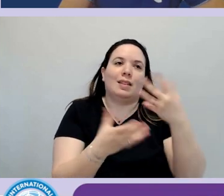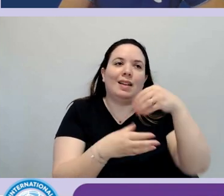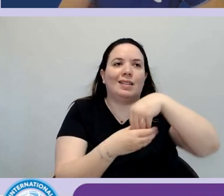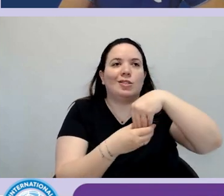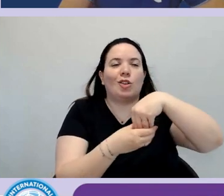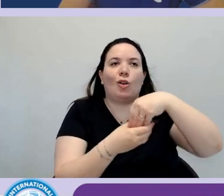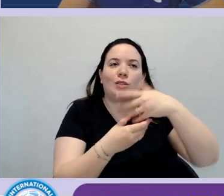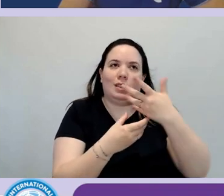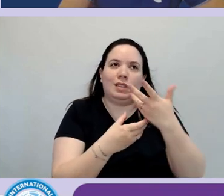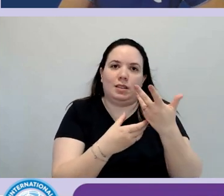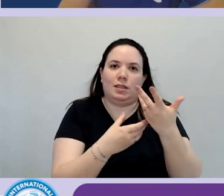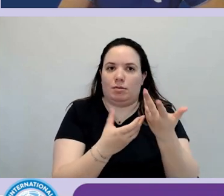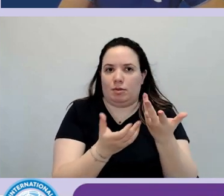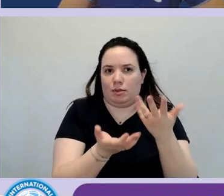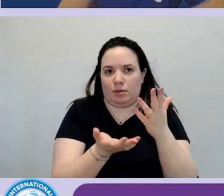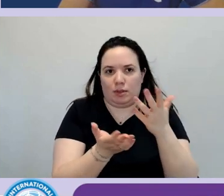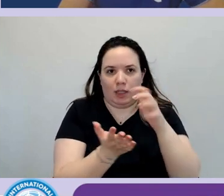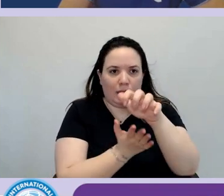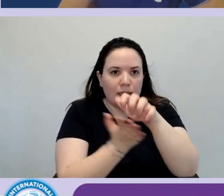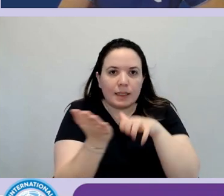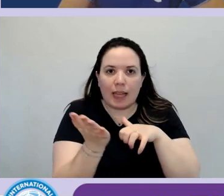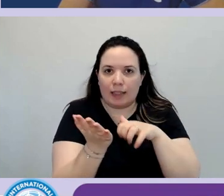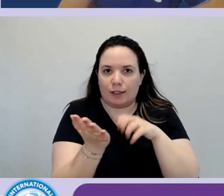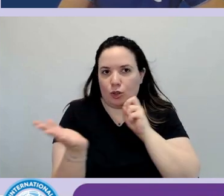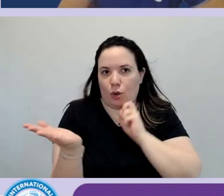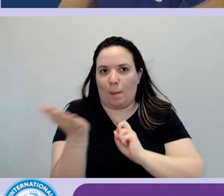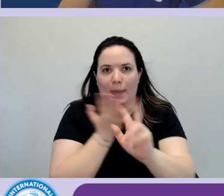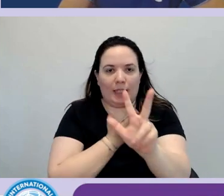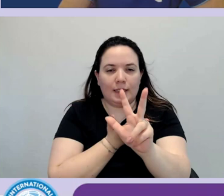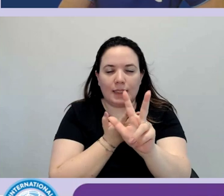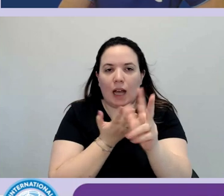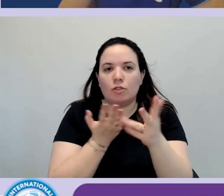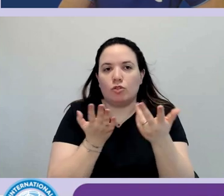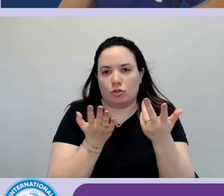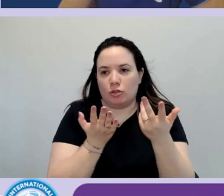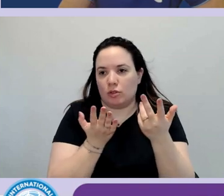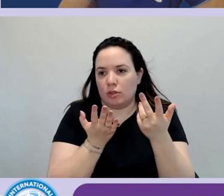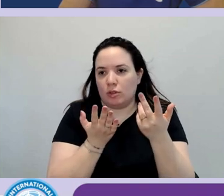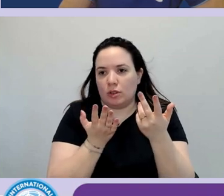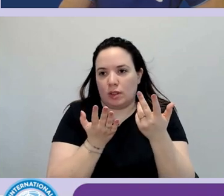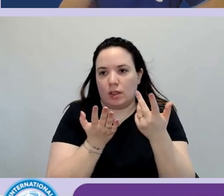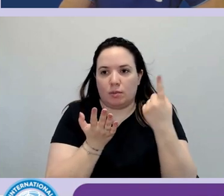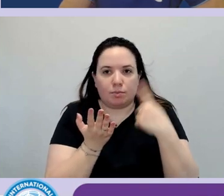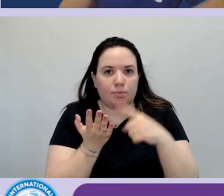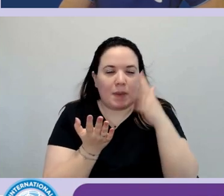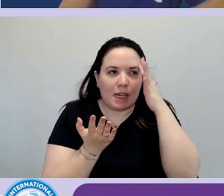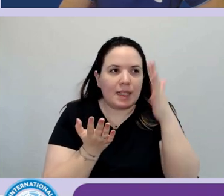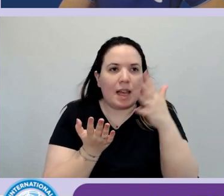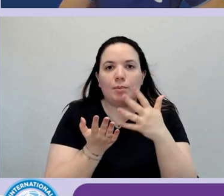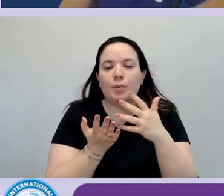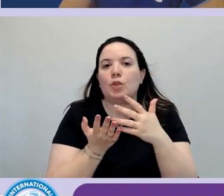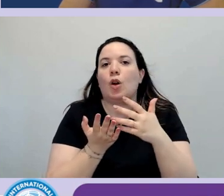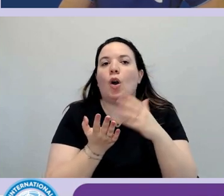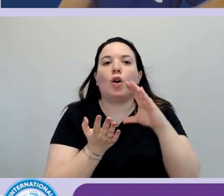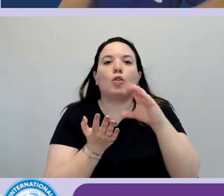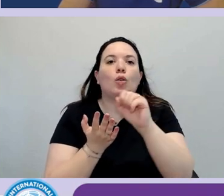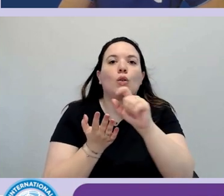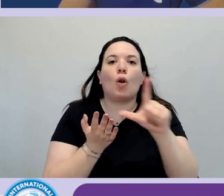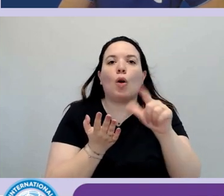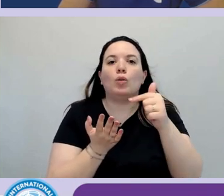è una parte Ale quindi la parte testuale del messaggio per intenderci le Call To Action le i